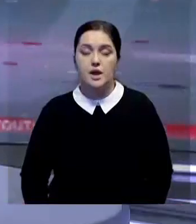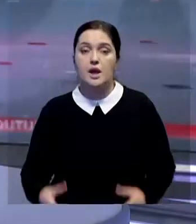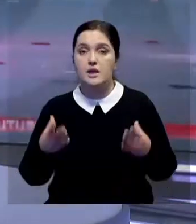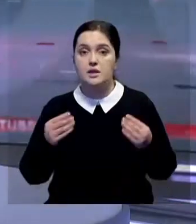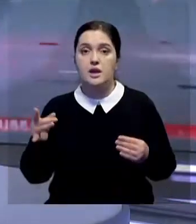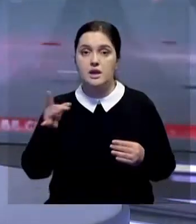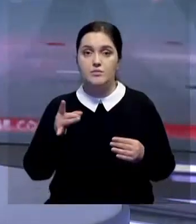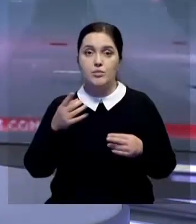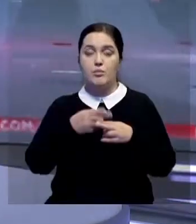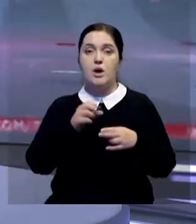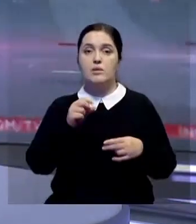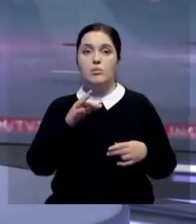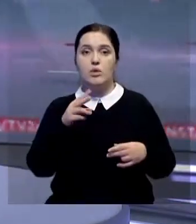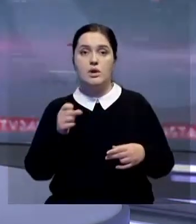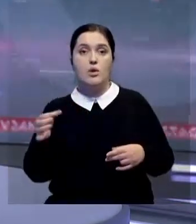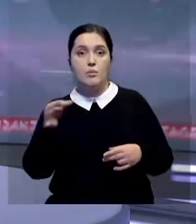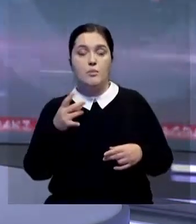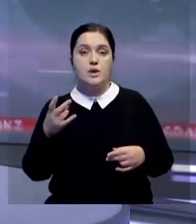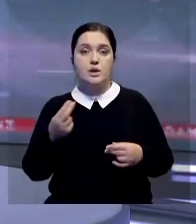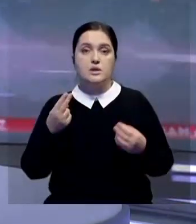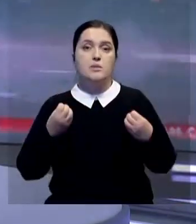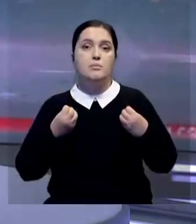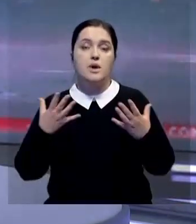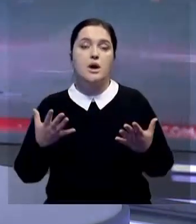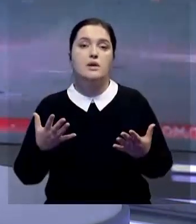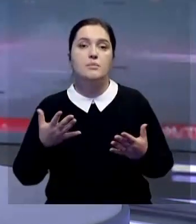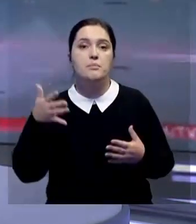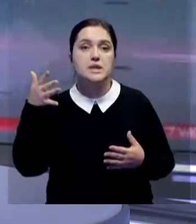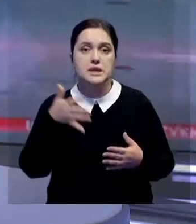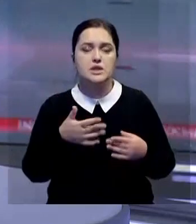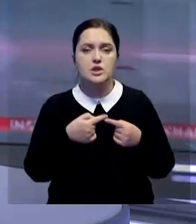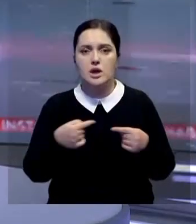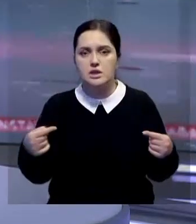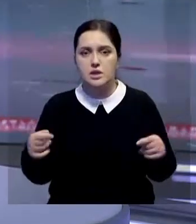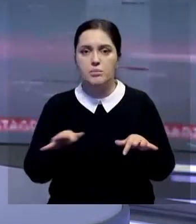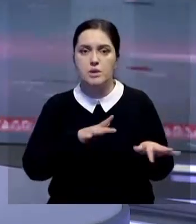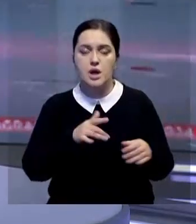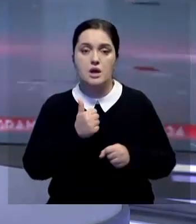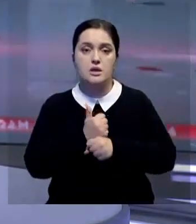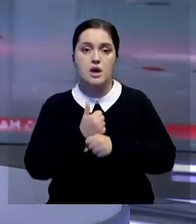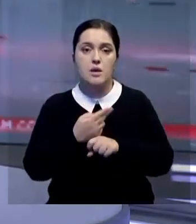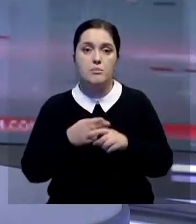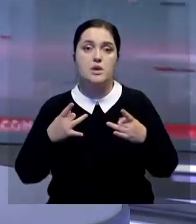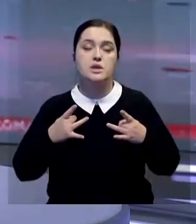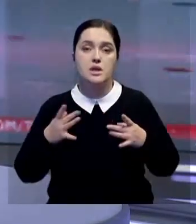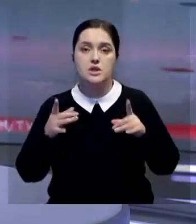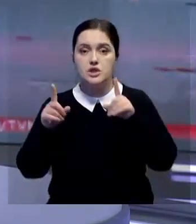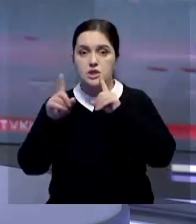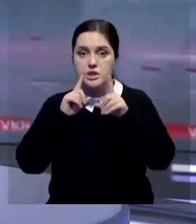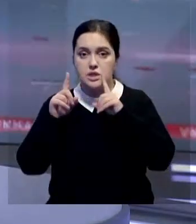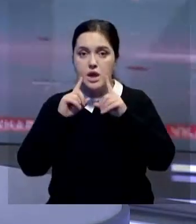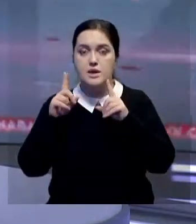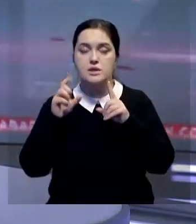День республики отметили и в Акмолинской области. К национальному празднику приурочили порядка 5000 различных мероприятий. Главным из них